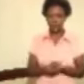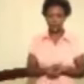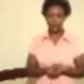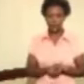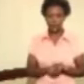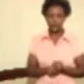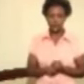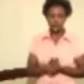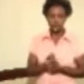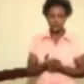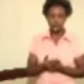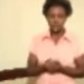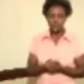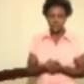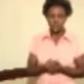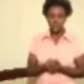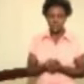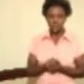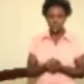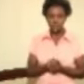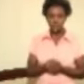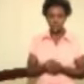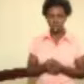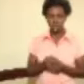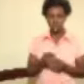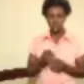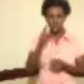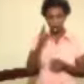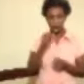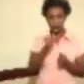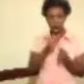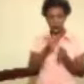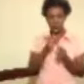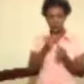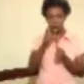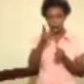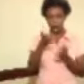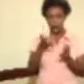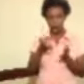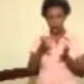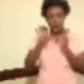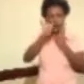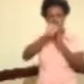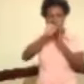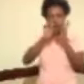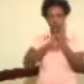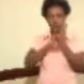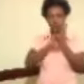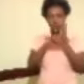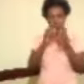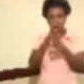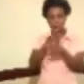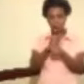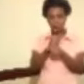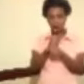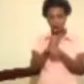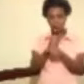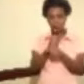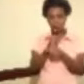Bien, s'il y a des journalistes, s'il y a des relances, s'il vous plaît. Oui, mais pour l'État reprendre le domaine privé, cela